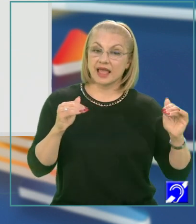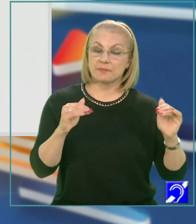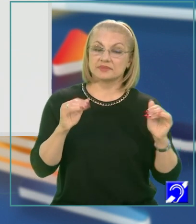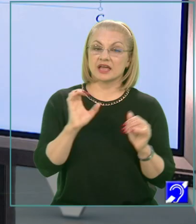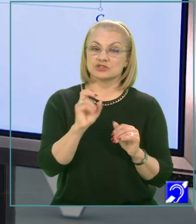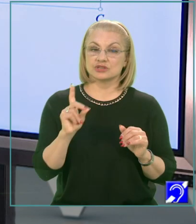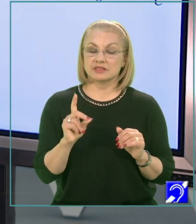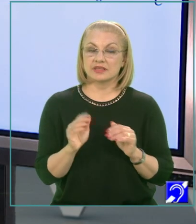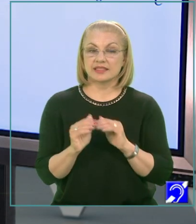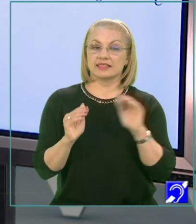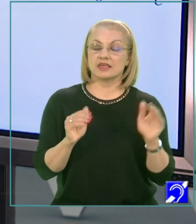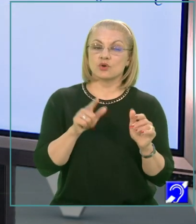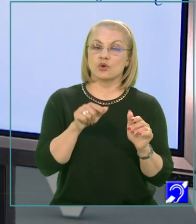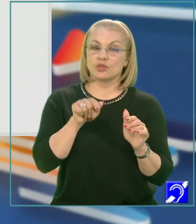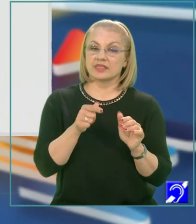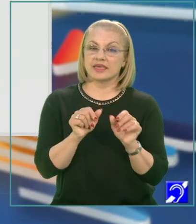dincolo de D.